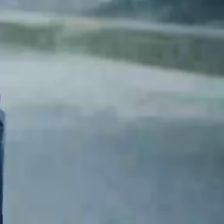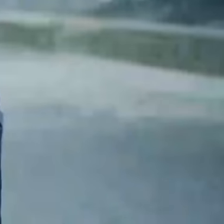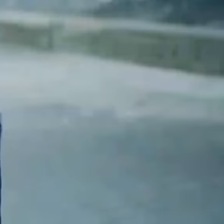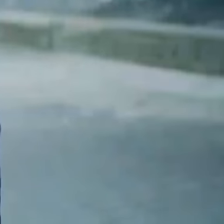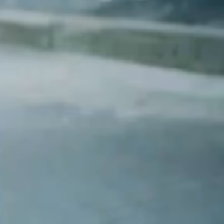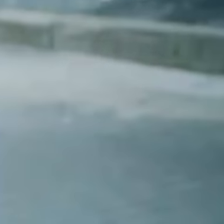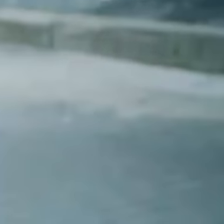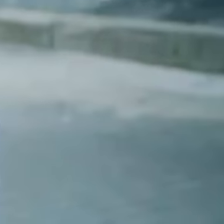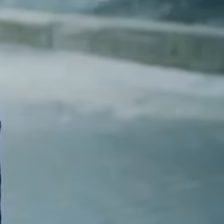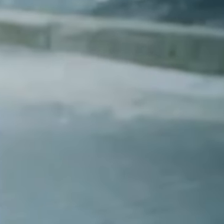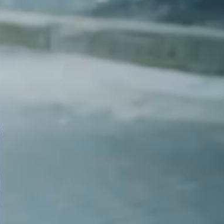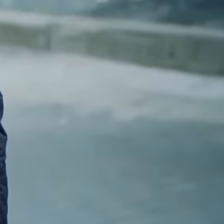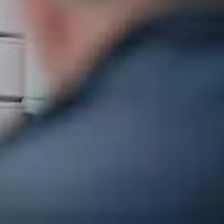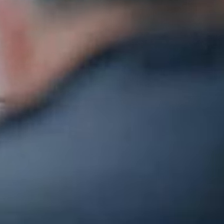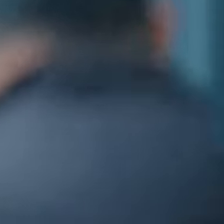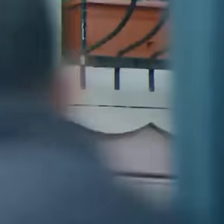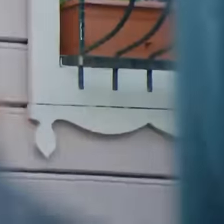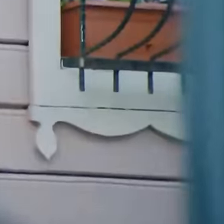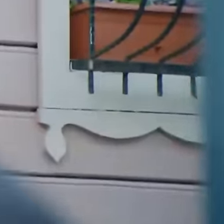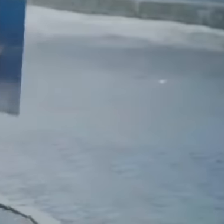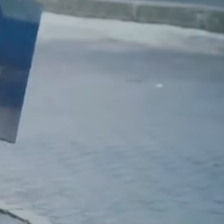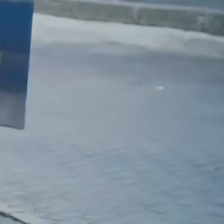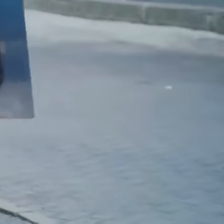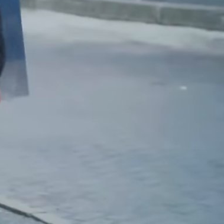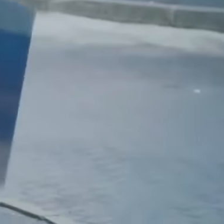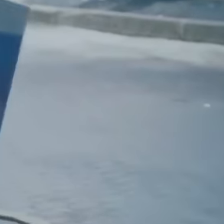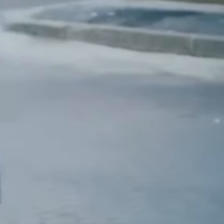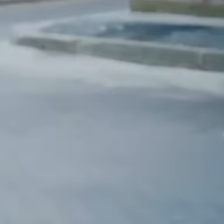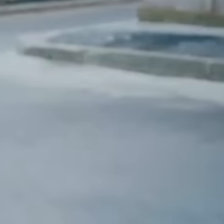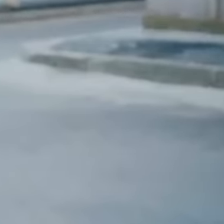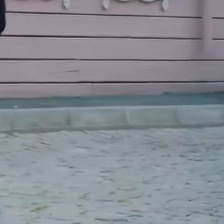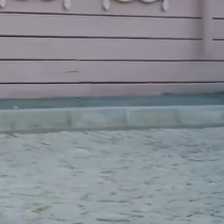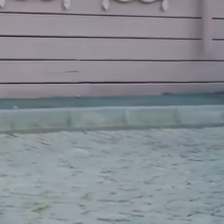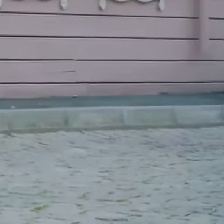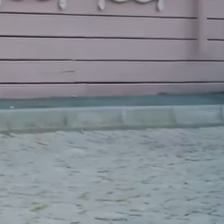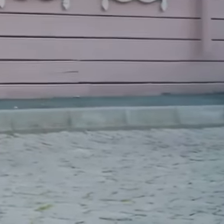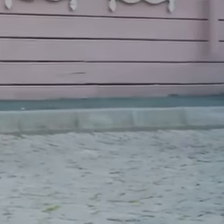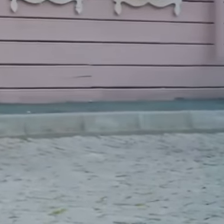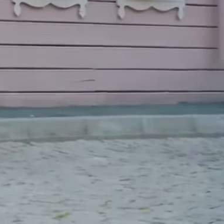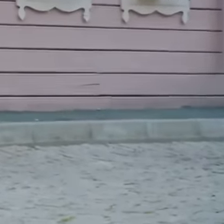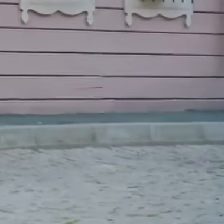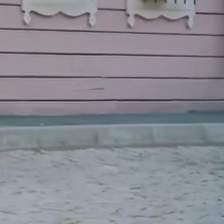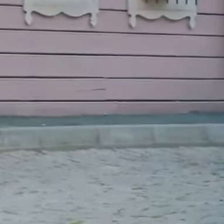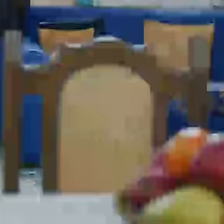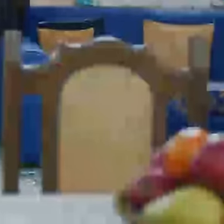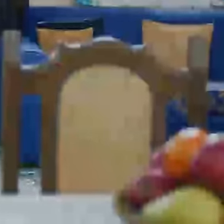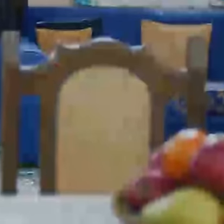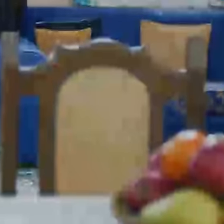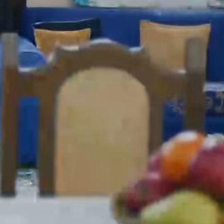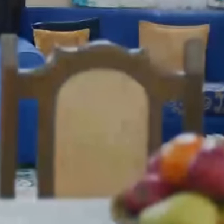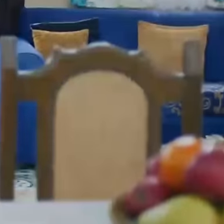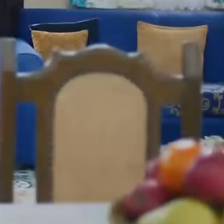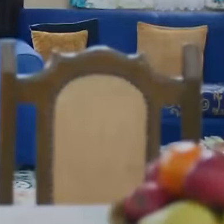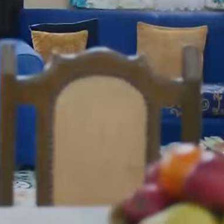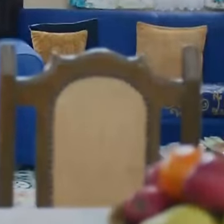çağırdı. Şener sırıtıp şapşal bir gülüşle göz kırpıp yırtık tabloyu sıkıca tutarak koşturdu. Kimseye görünmeden girdi